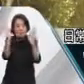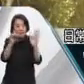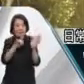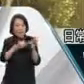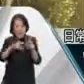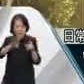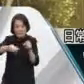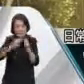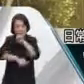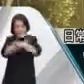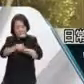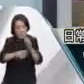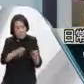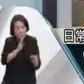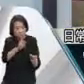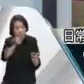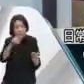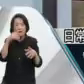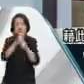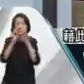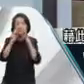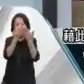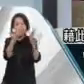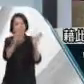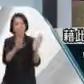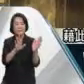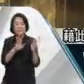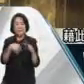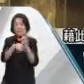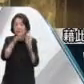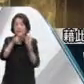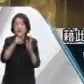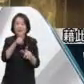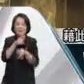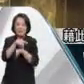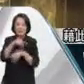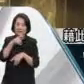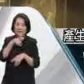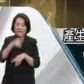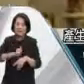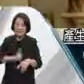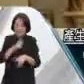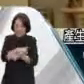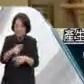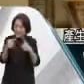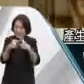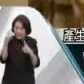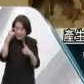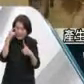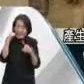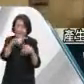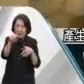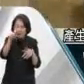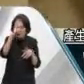埔人平时生活的样很纯。大部分呢，不过或多南台湾嘅民众产生对环